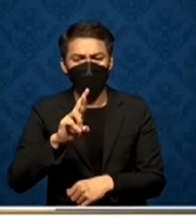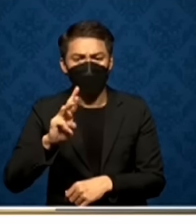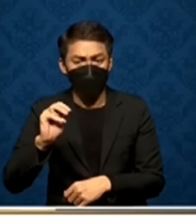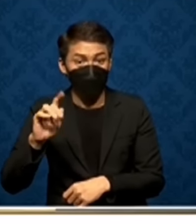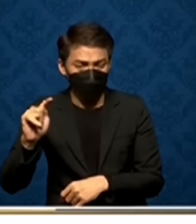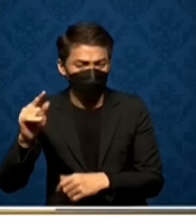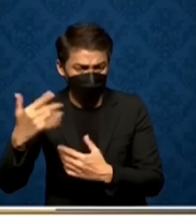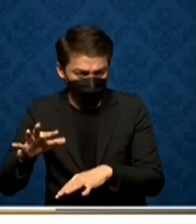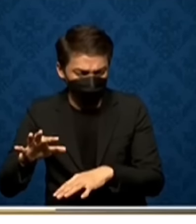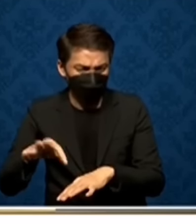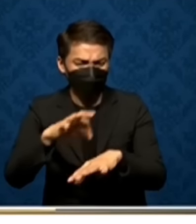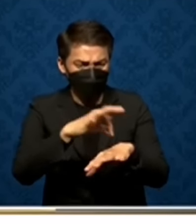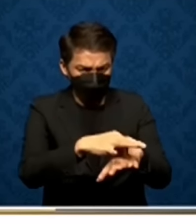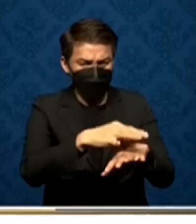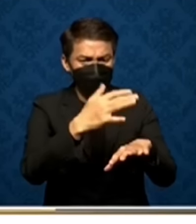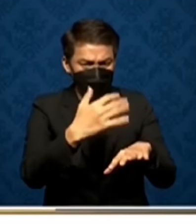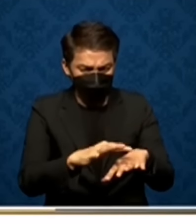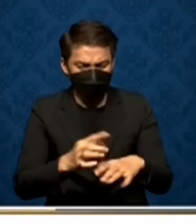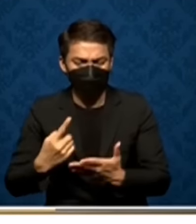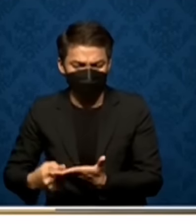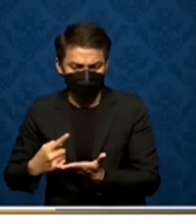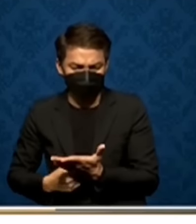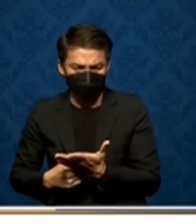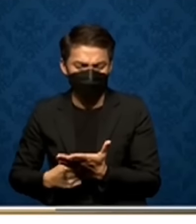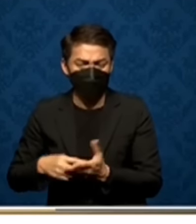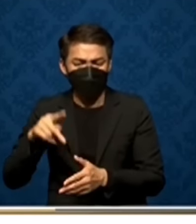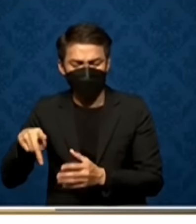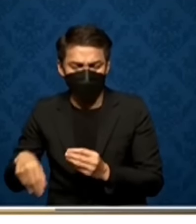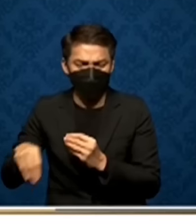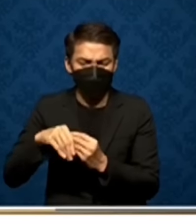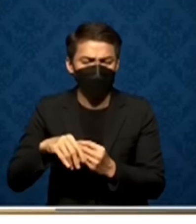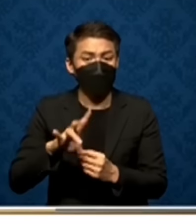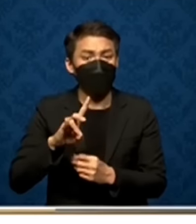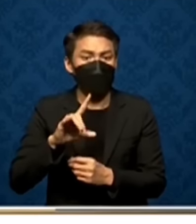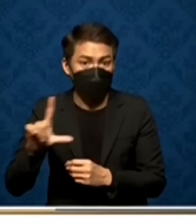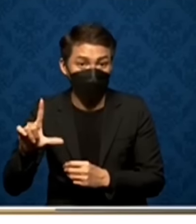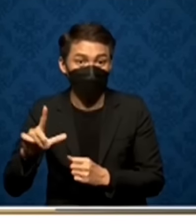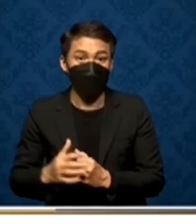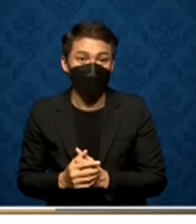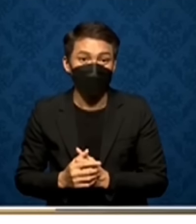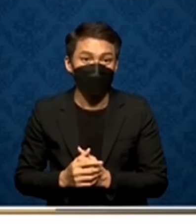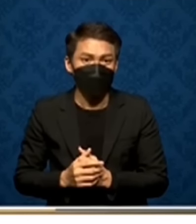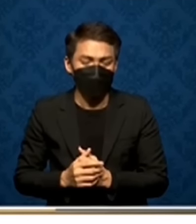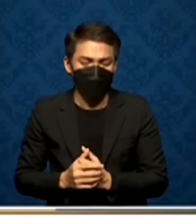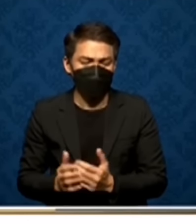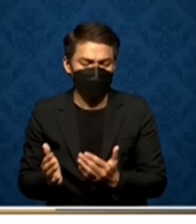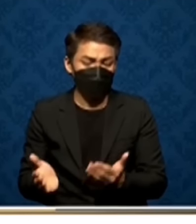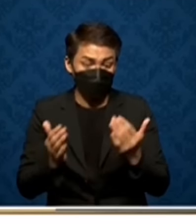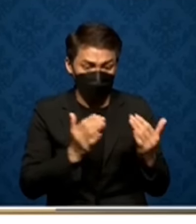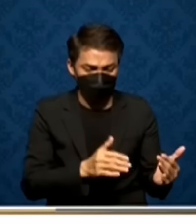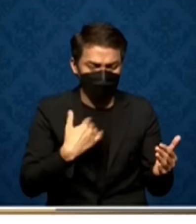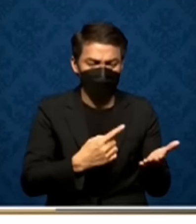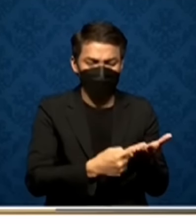งินให้กับที่ปรึกษาพิเศษไม่กี่คนอีก7ล้านแล้วเสร็จแล้วก็ไปมี